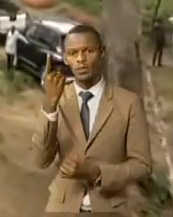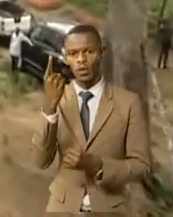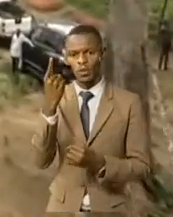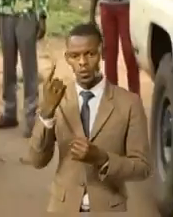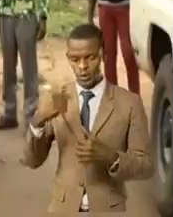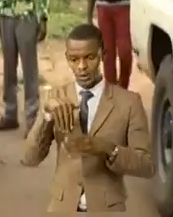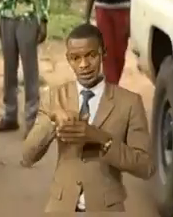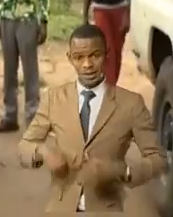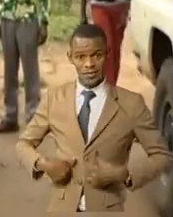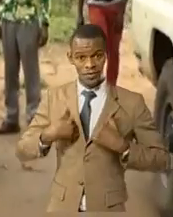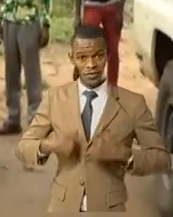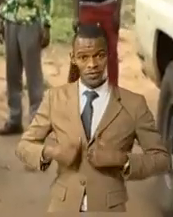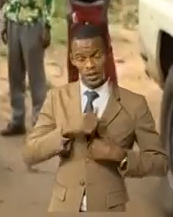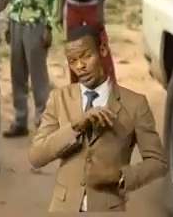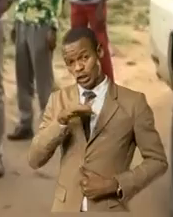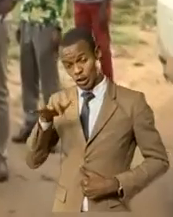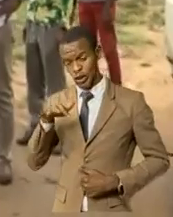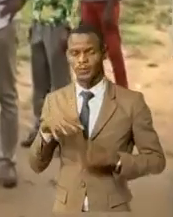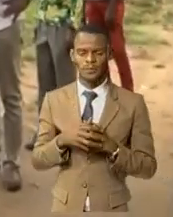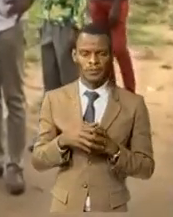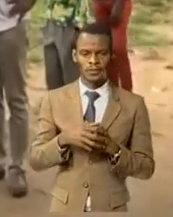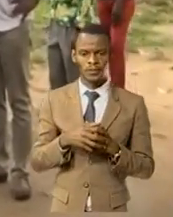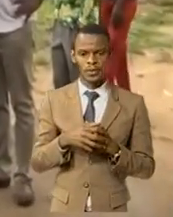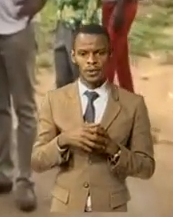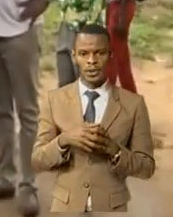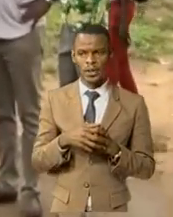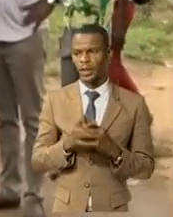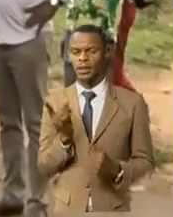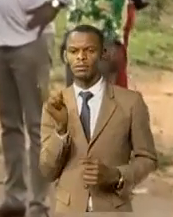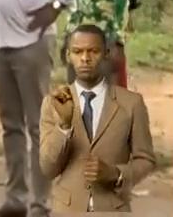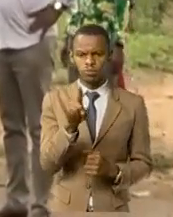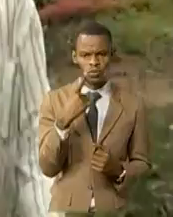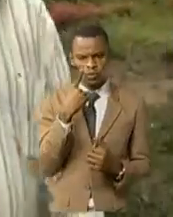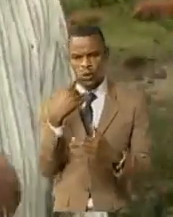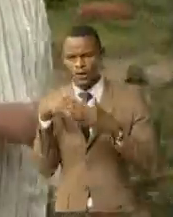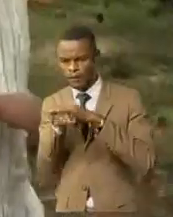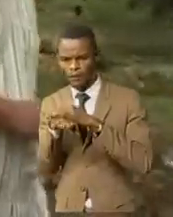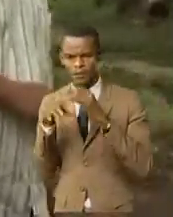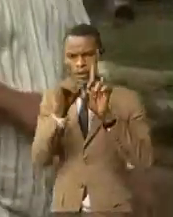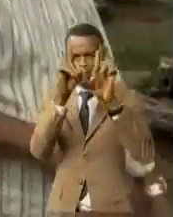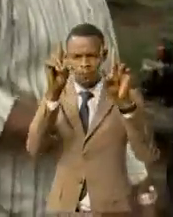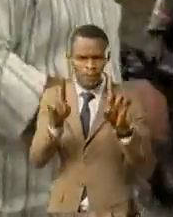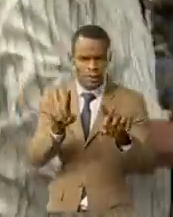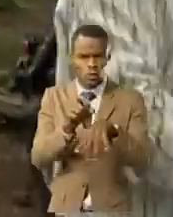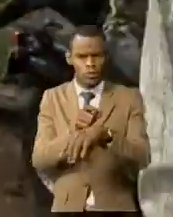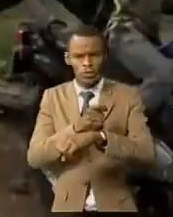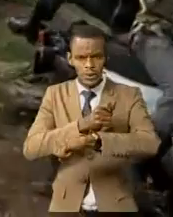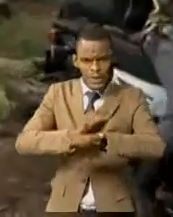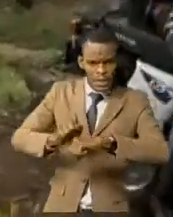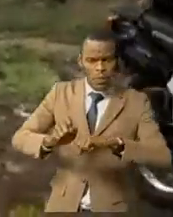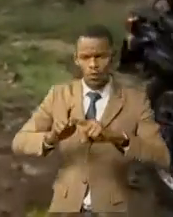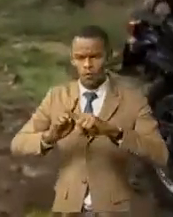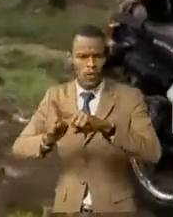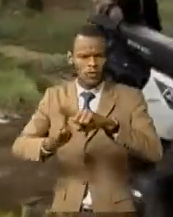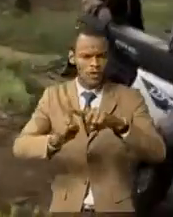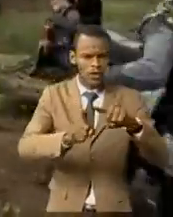sa visite, le chef de l'exécutif provincial a pénétré tous les dépôts ainsi que les différents bureaux sous la conduite